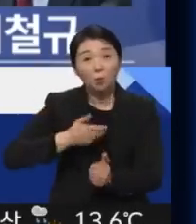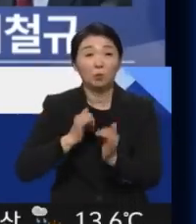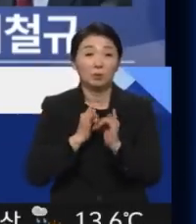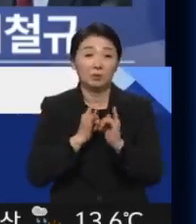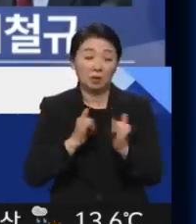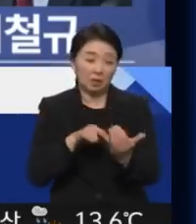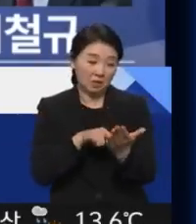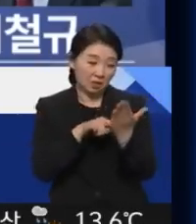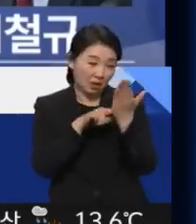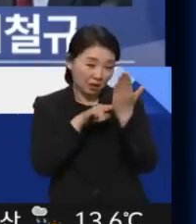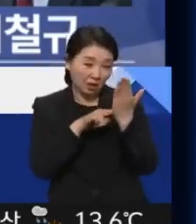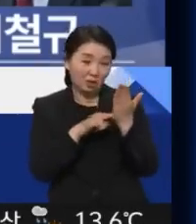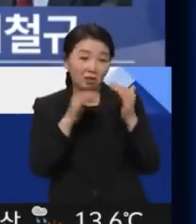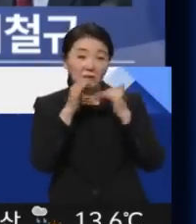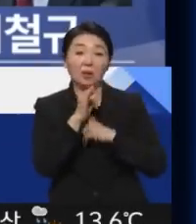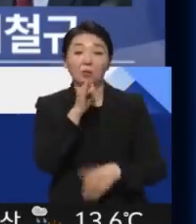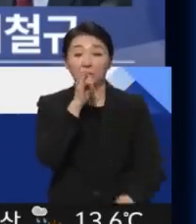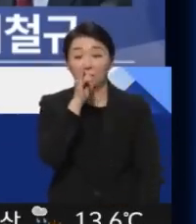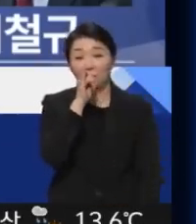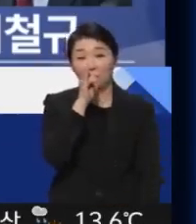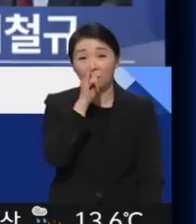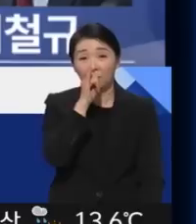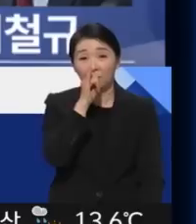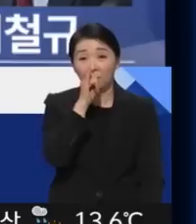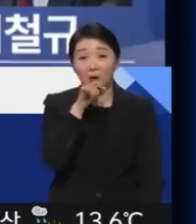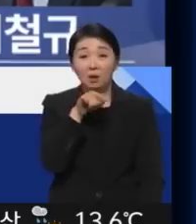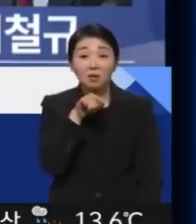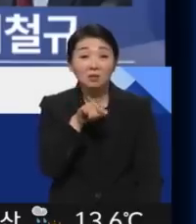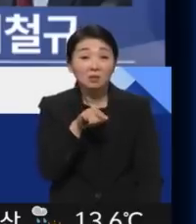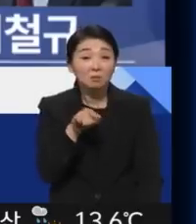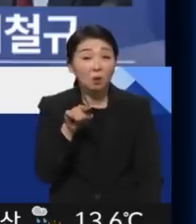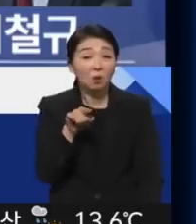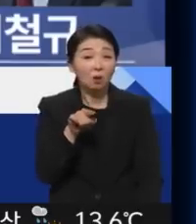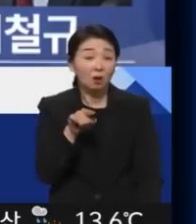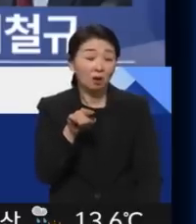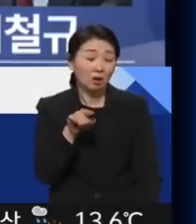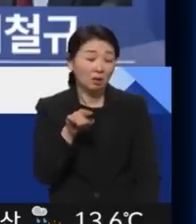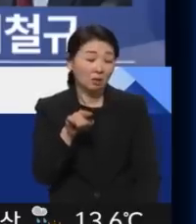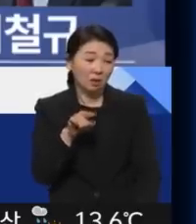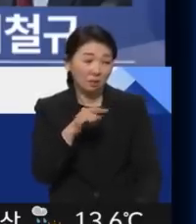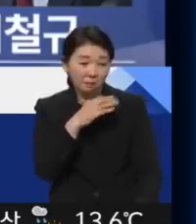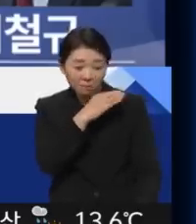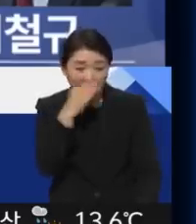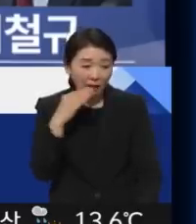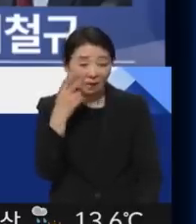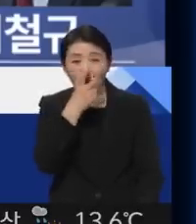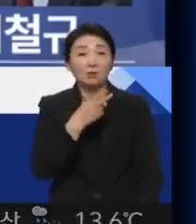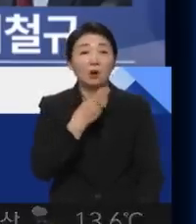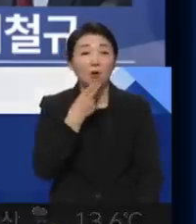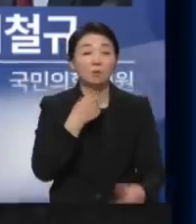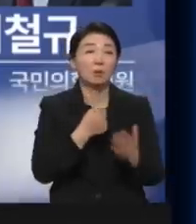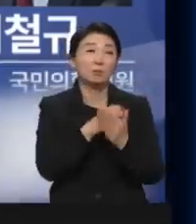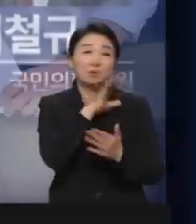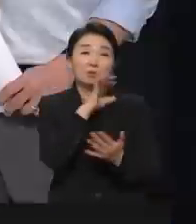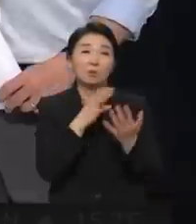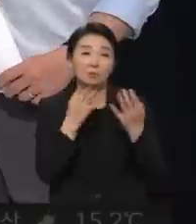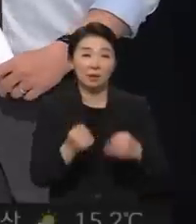있는 많은 현상들이 있는데 제대로 지금 되지 않고 있으니까 여기에 대한 불만들이 상당히 많다.